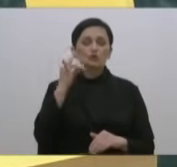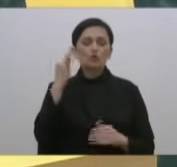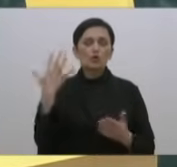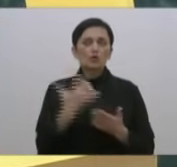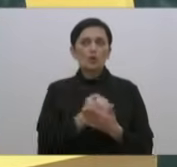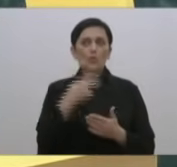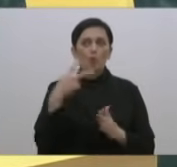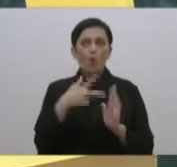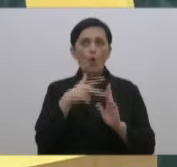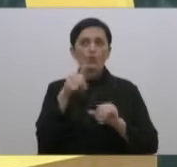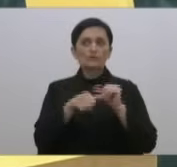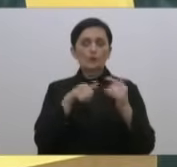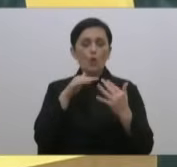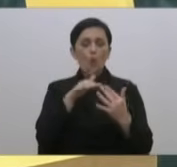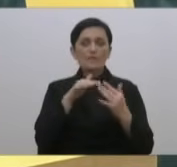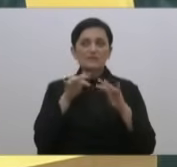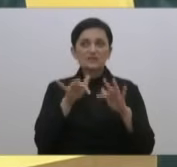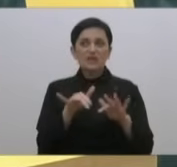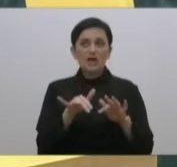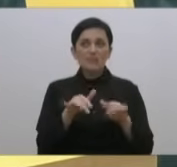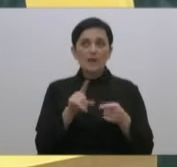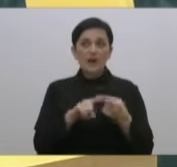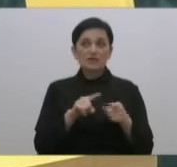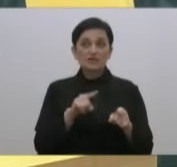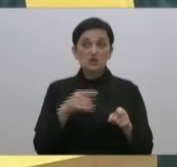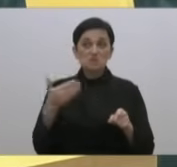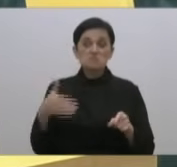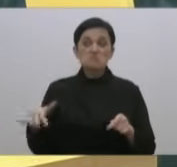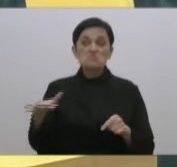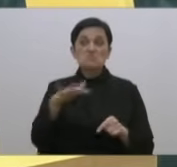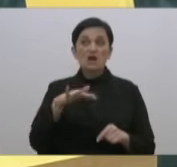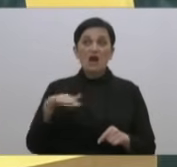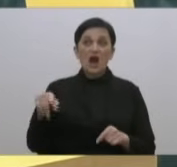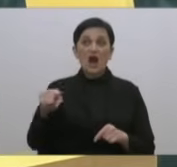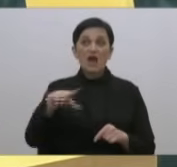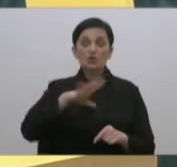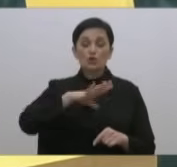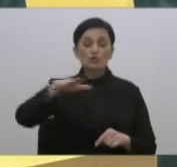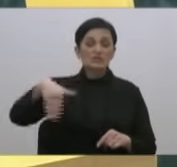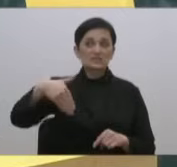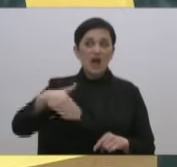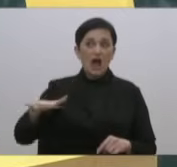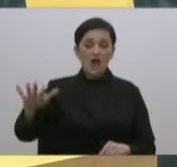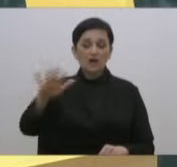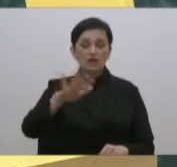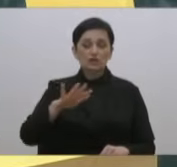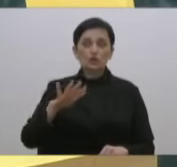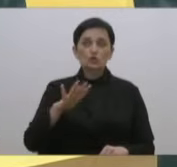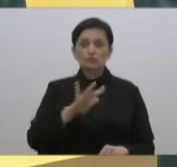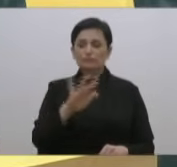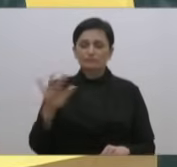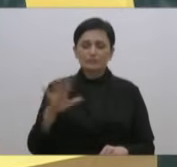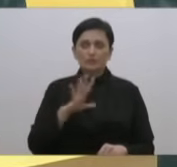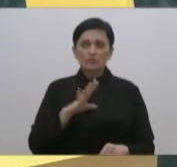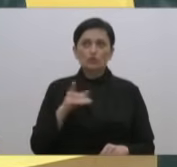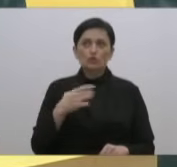გამარჯვებას 2008 წლის ომის საქმეზე. აი ეს მხარე იყო პრაქტიკულად სარიელი იმ უმნიშვნელოვანეს